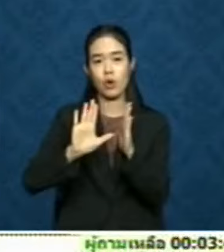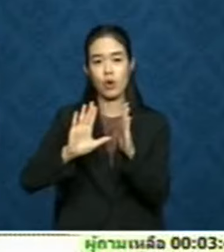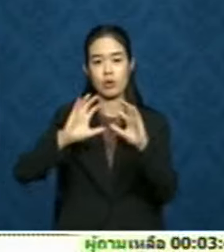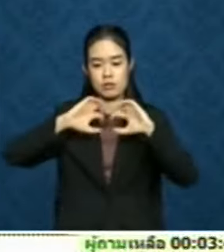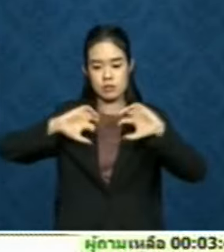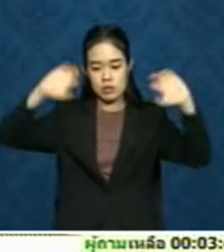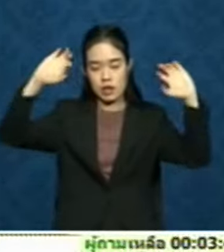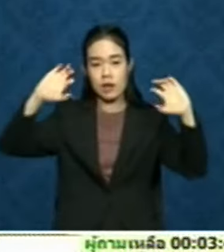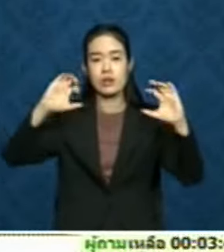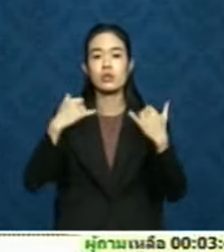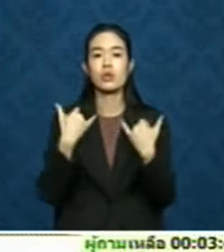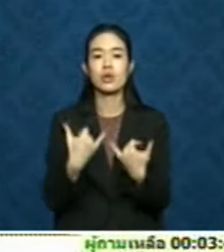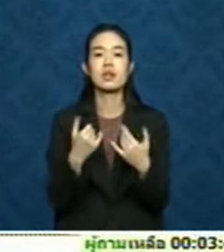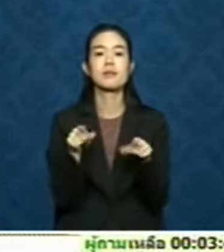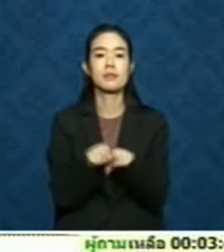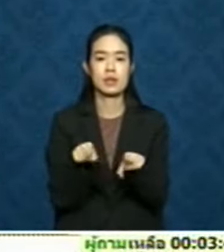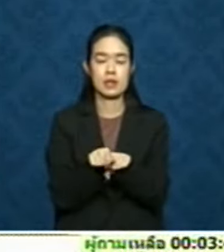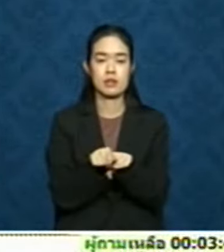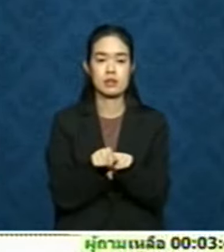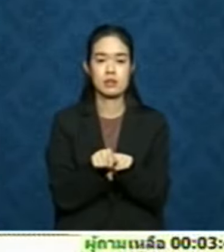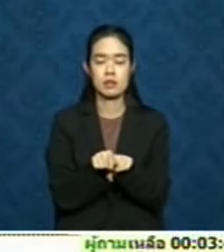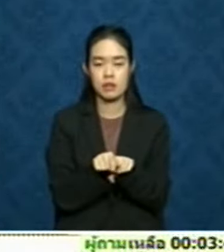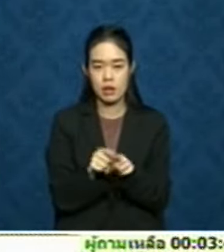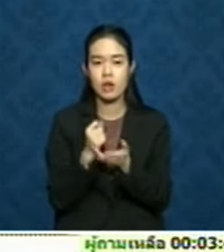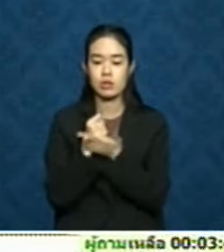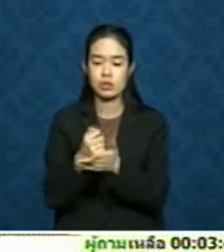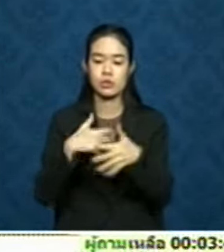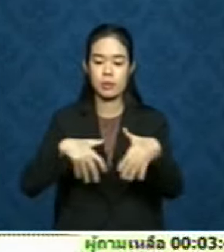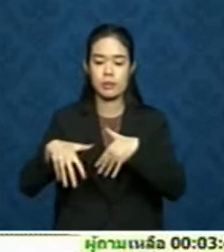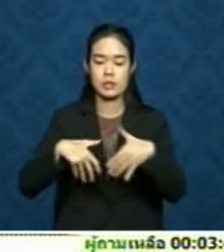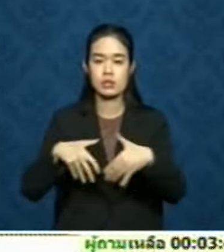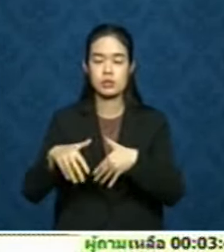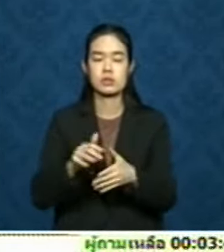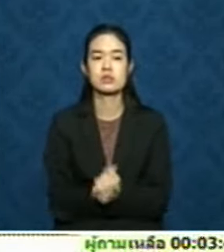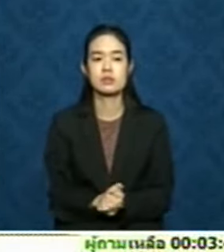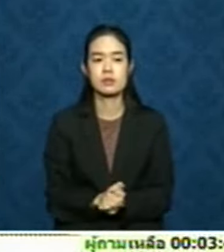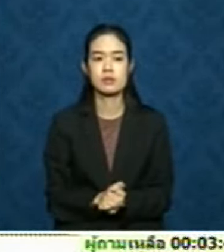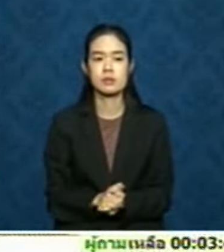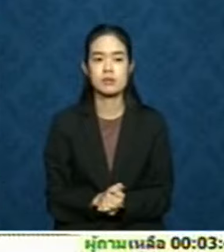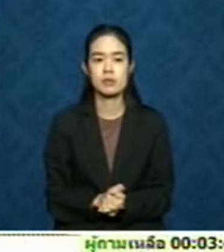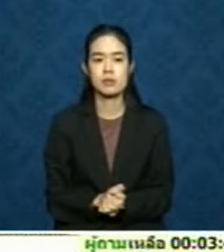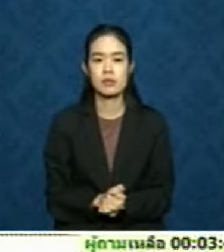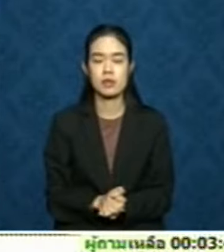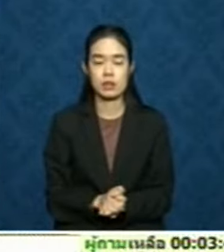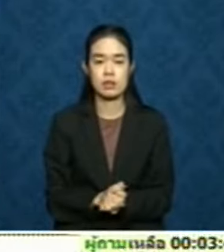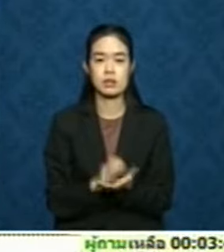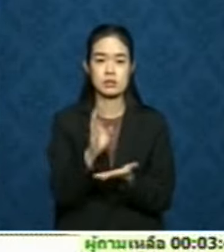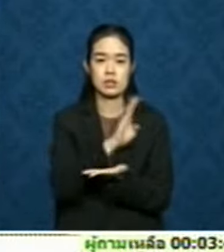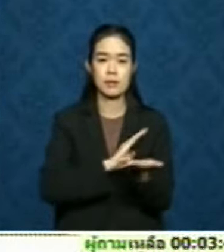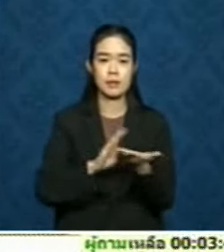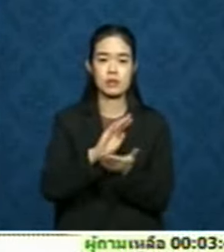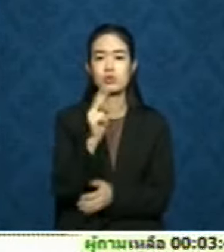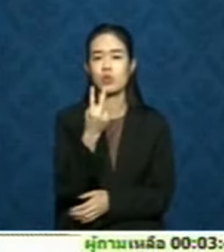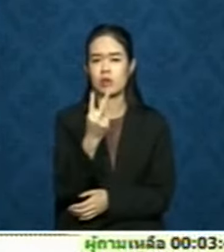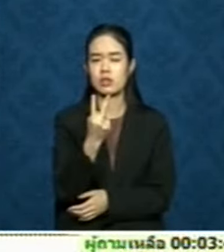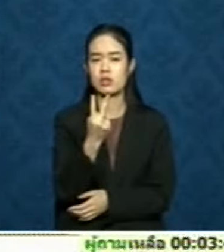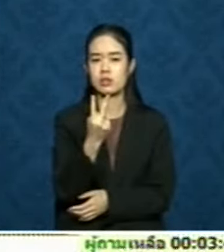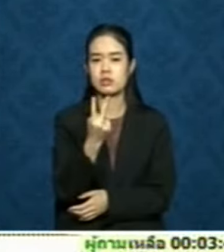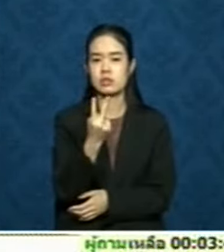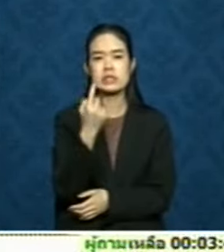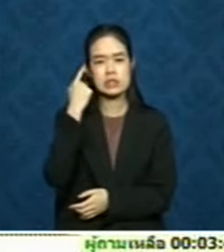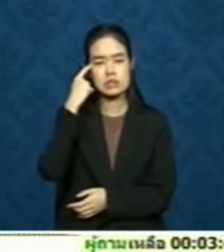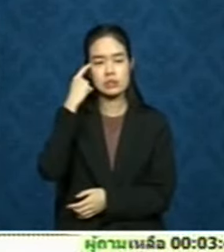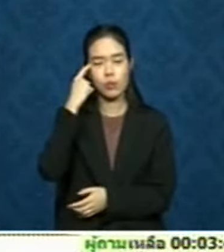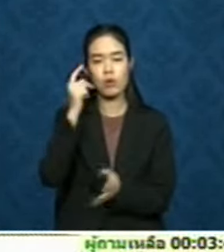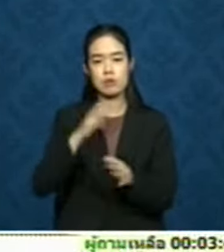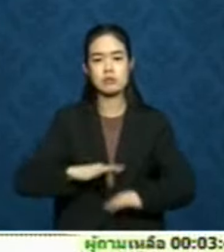การยกระดับชีวิตความเป็นอยู่ของพี่น้องประชาชนคนไทยทุกคนเพราะนั้นสองสถาบันศึกษานี้ถือว่าเป็นกลไกสำคั